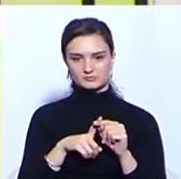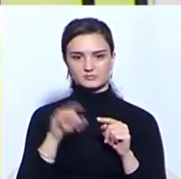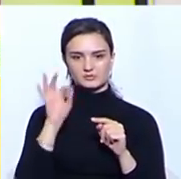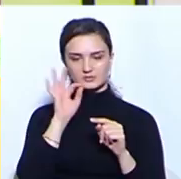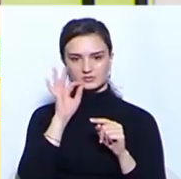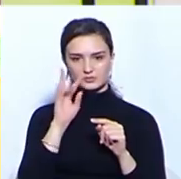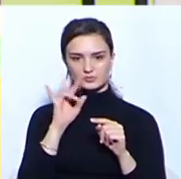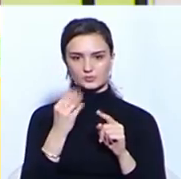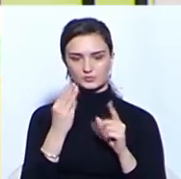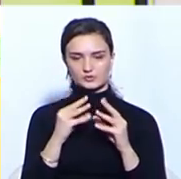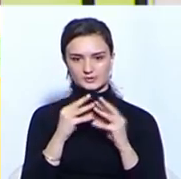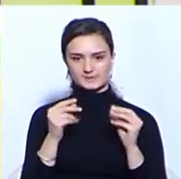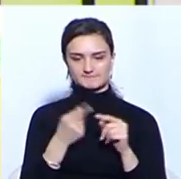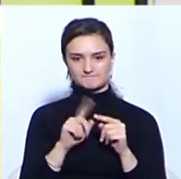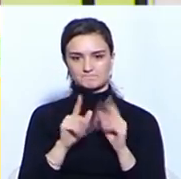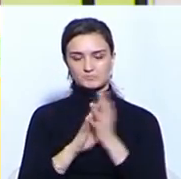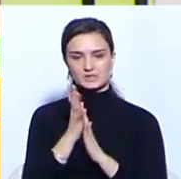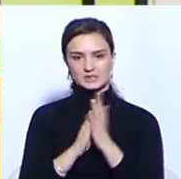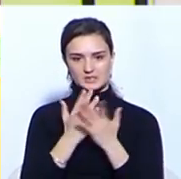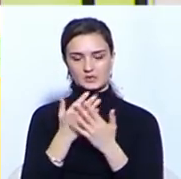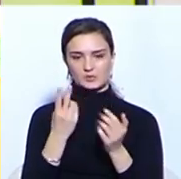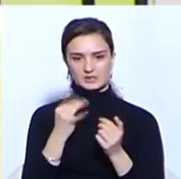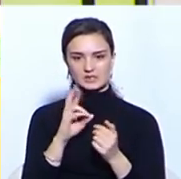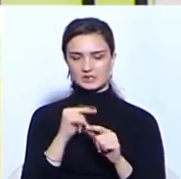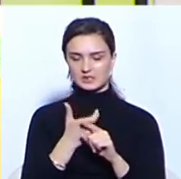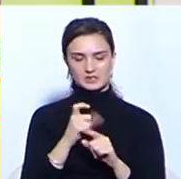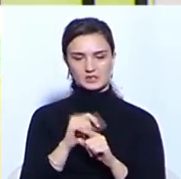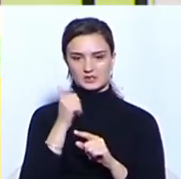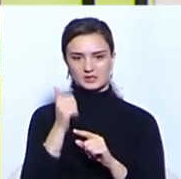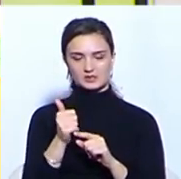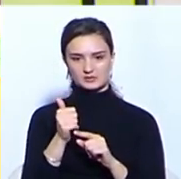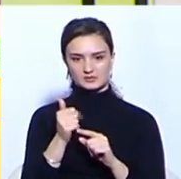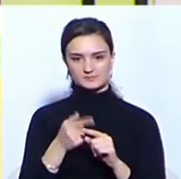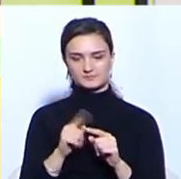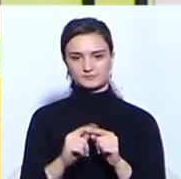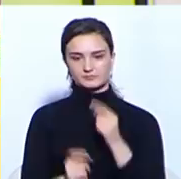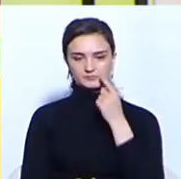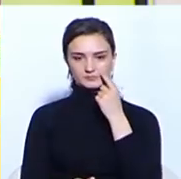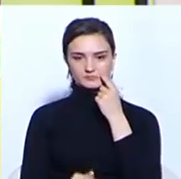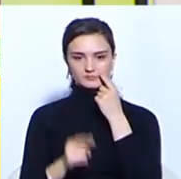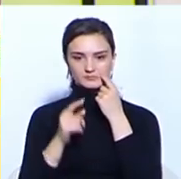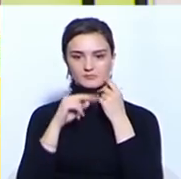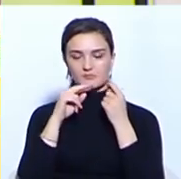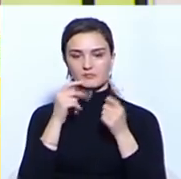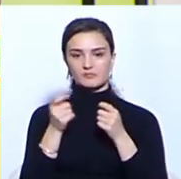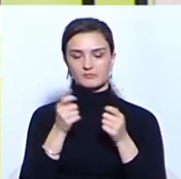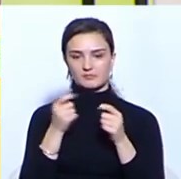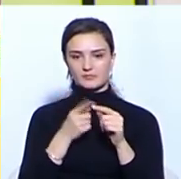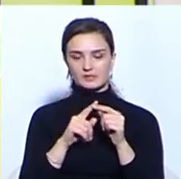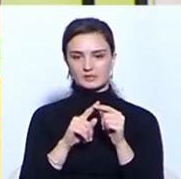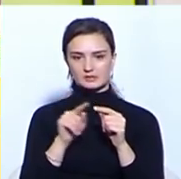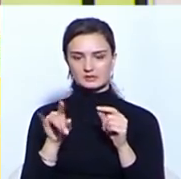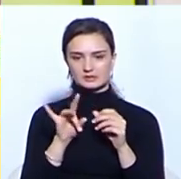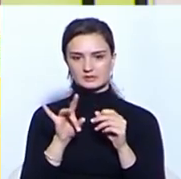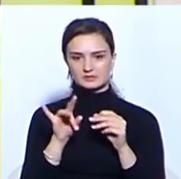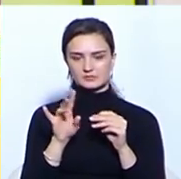თხილს ნუშს ამასთან ეს არის მცენარეული ცილის არაჩვეულებრივი შევსების შესაძლებლობა სიფრთხილე გამოიჩინეთ მცენარეულ